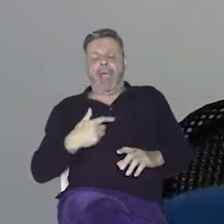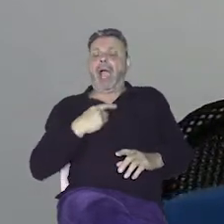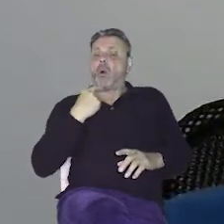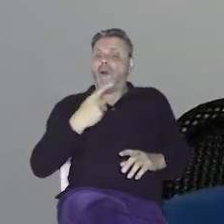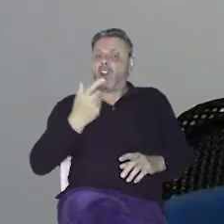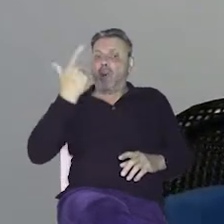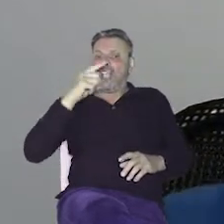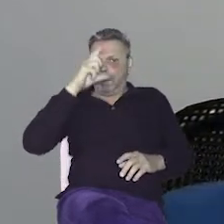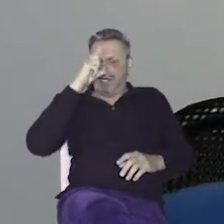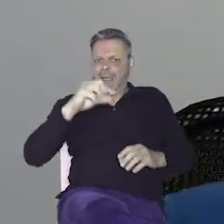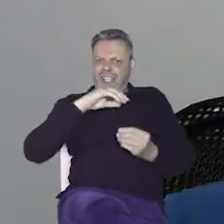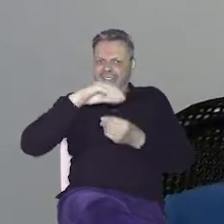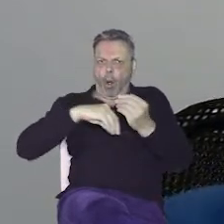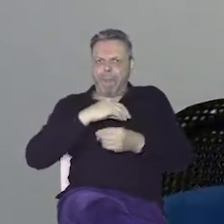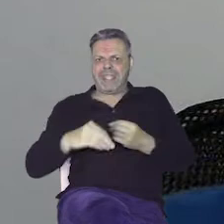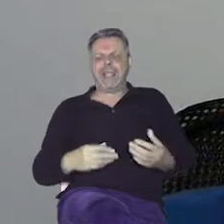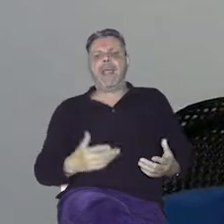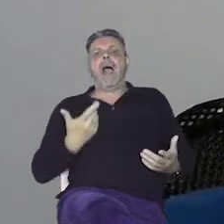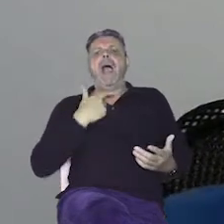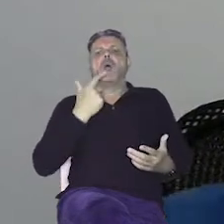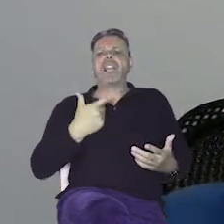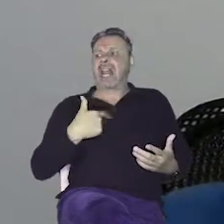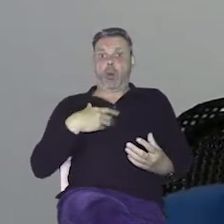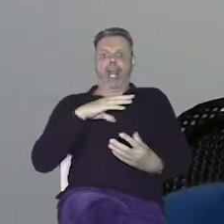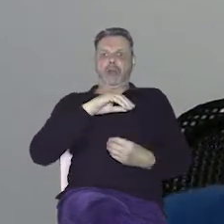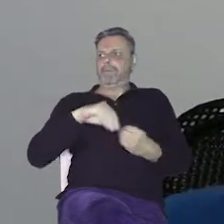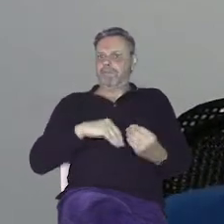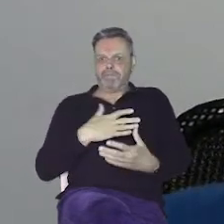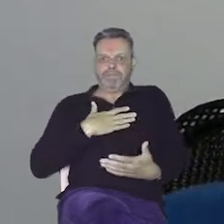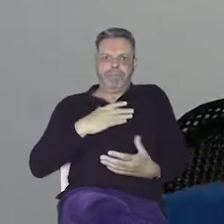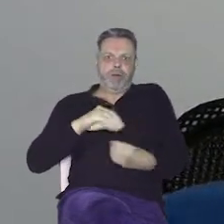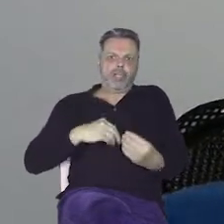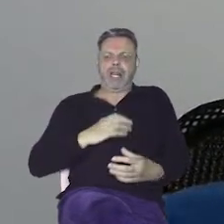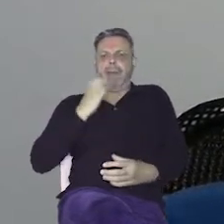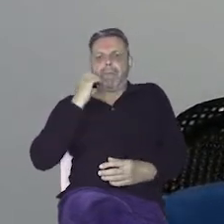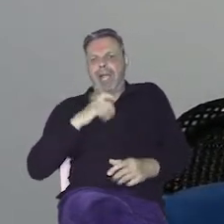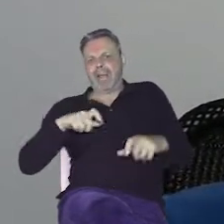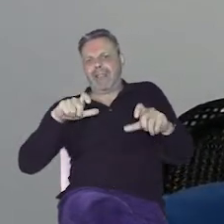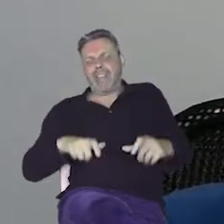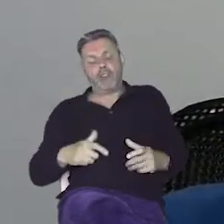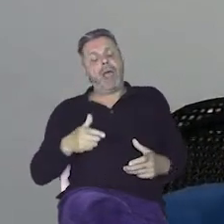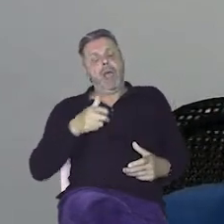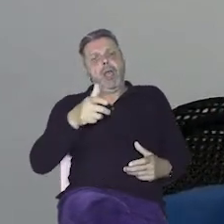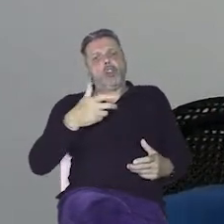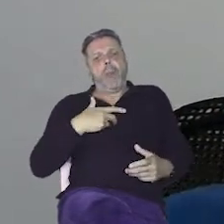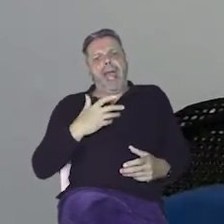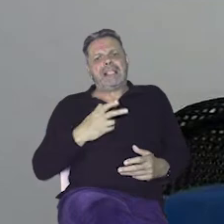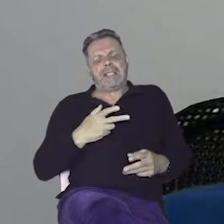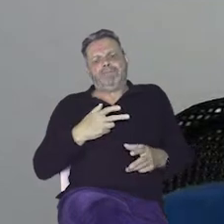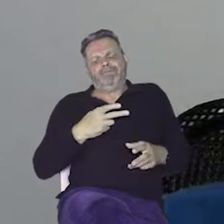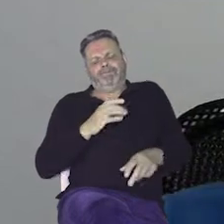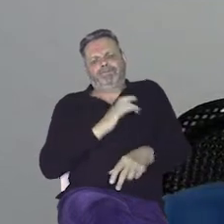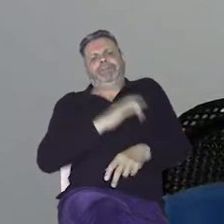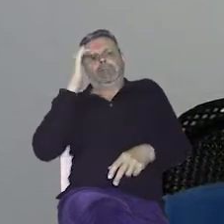perspektive obitelji, ako se radi o našim roditeljima, bakama, djedama ili nešto, onda nas to najviše boli,